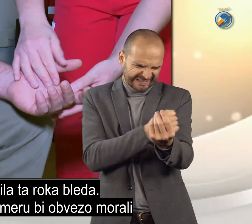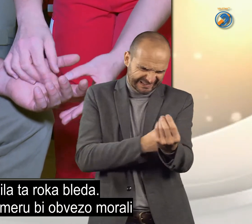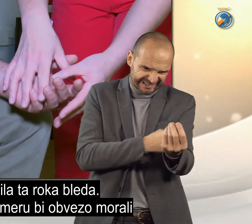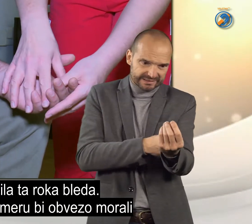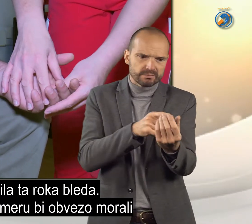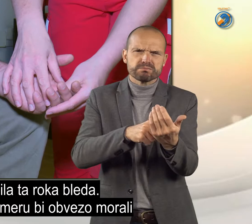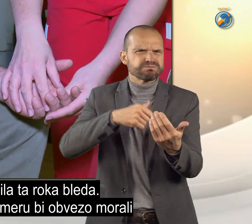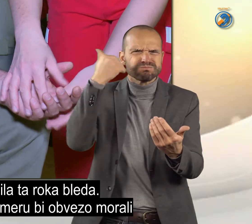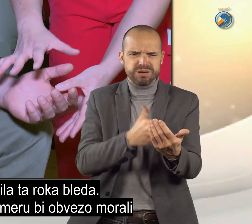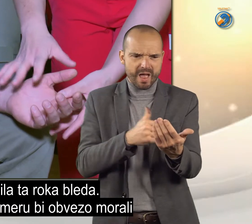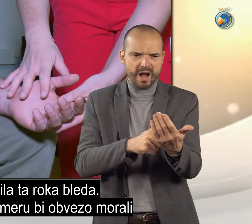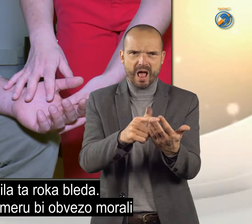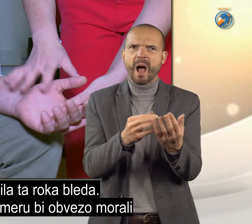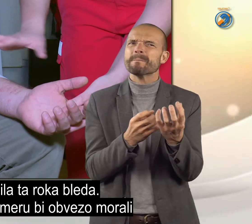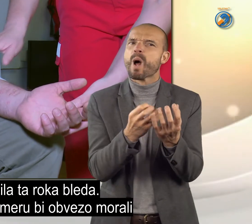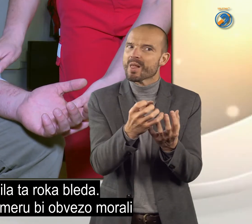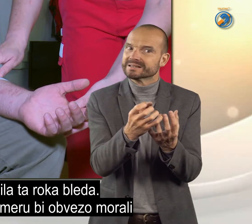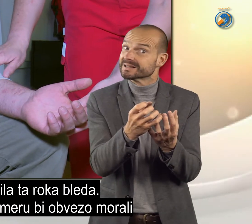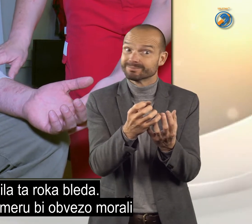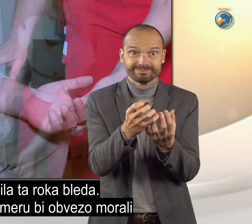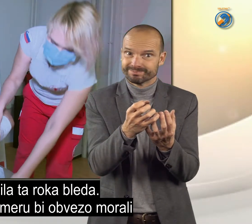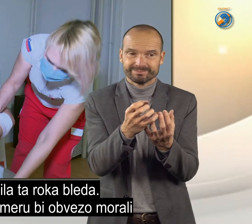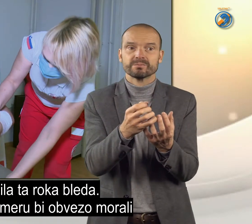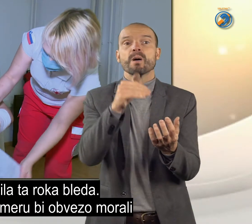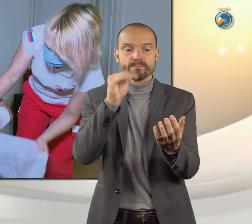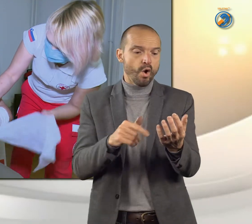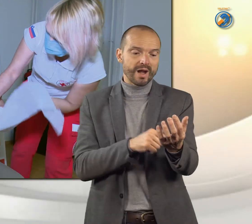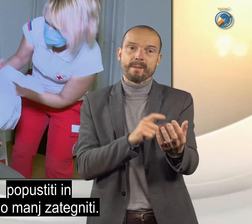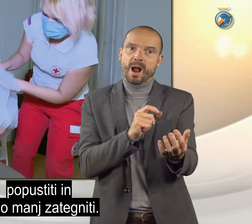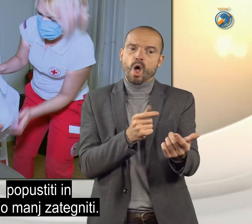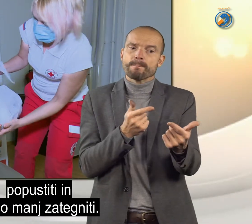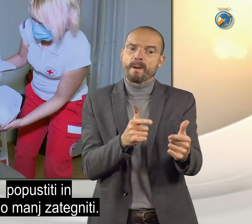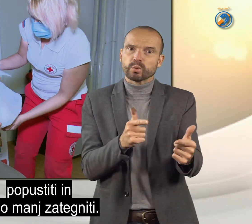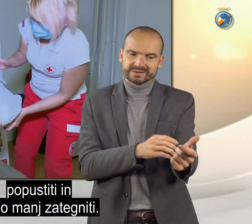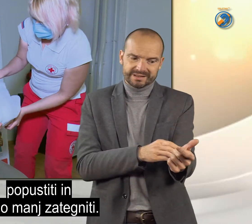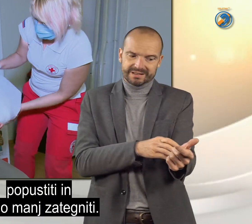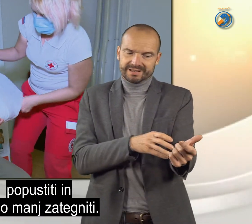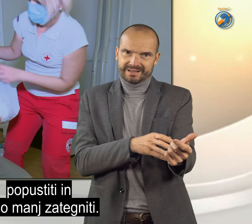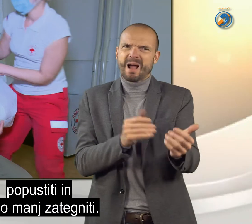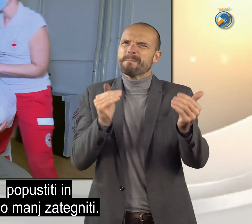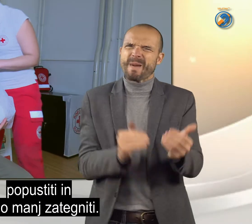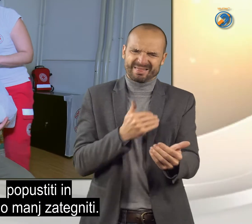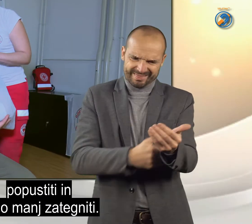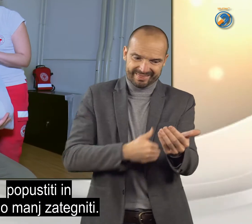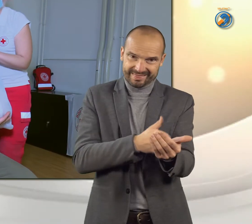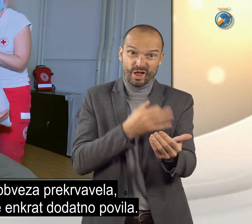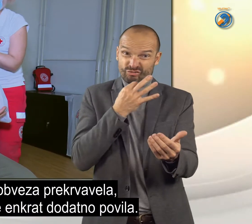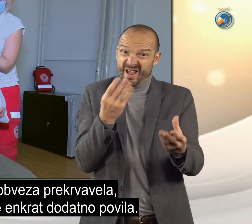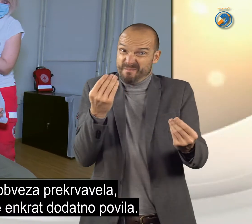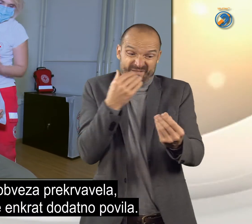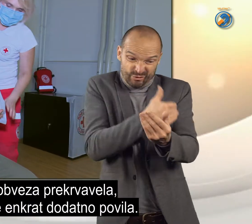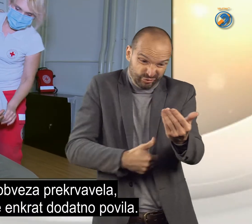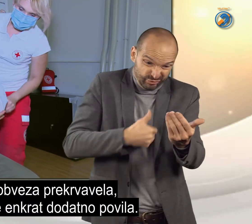bleda, vi bi čutili mravljince. V tem primeru bi to midva morala popustiti in potem malo manj zaviti. Ja? Če bi